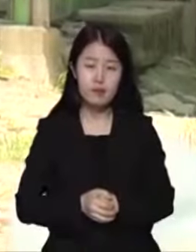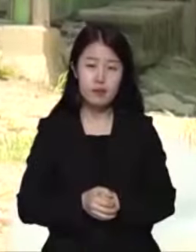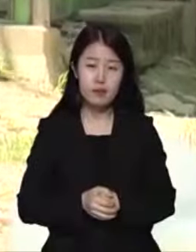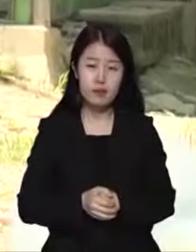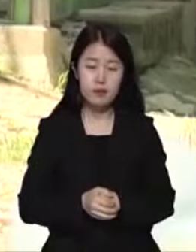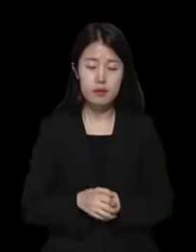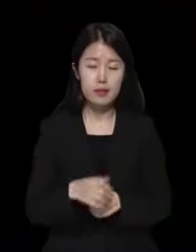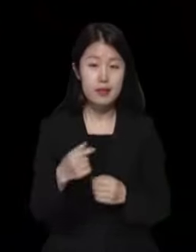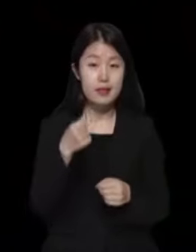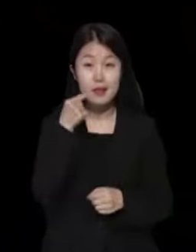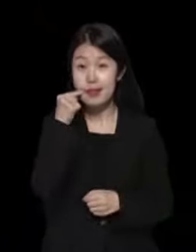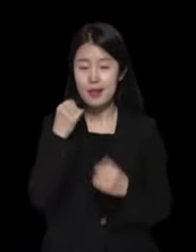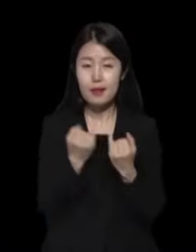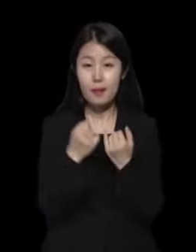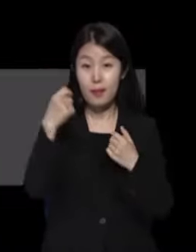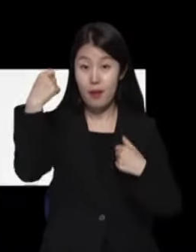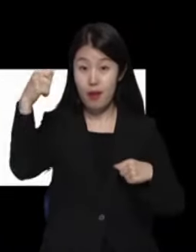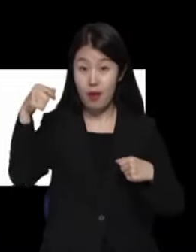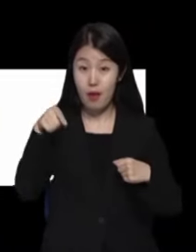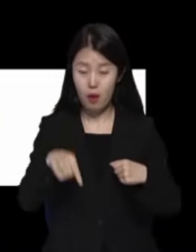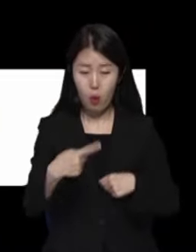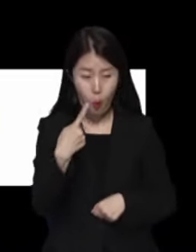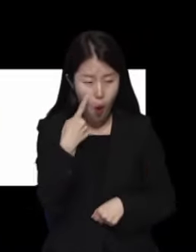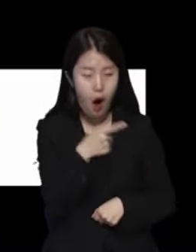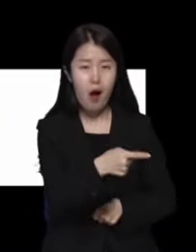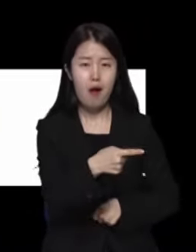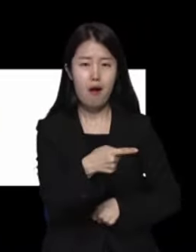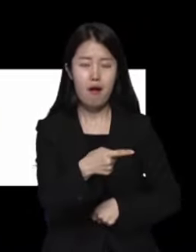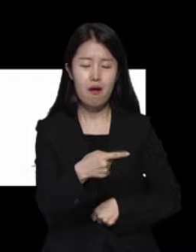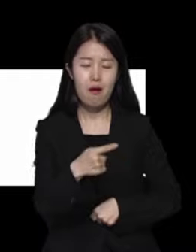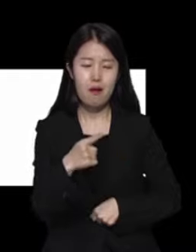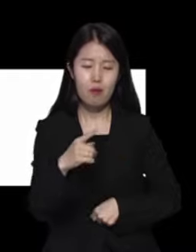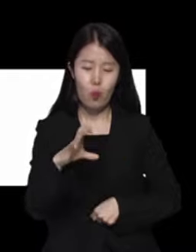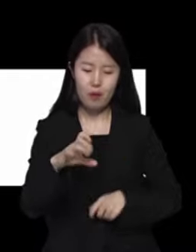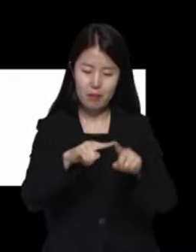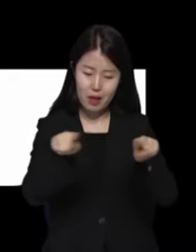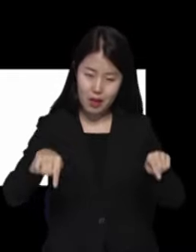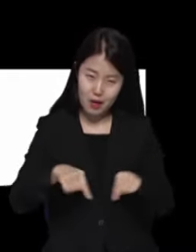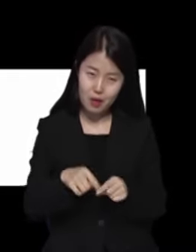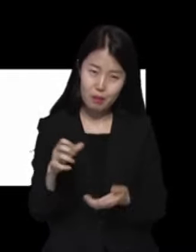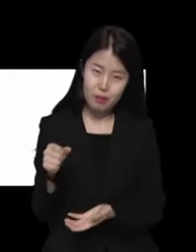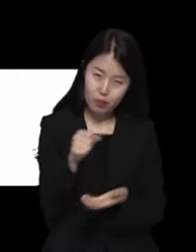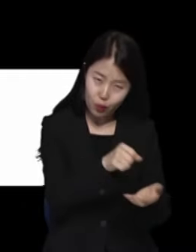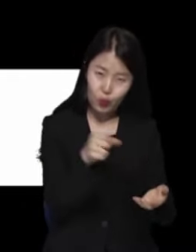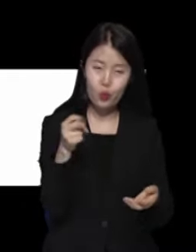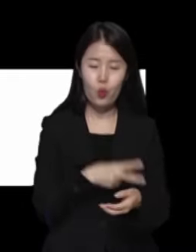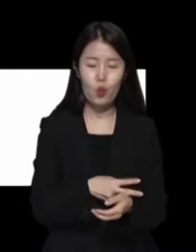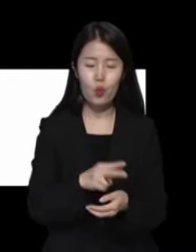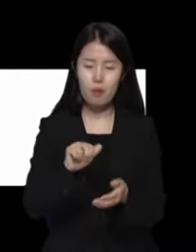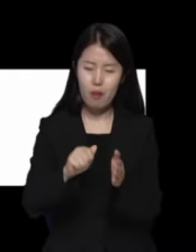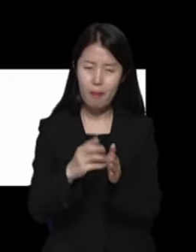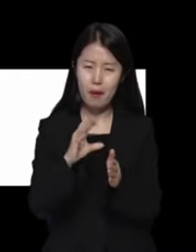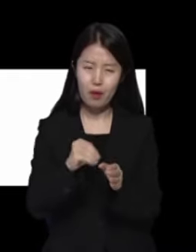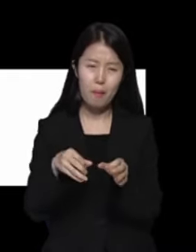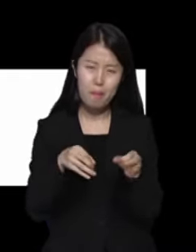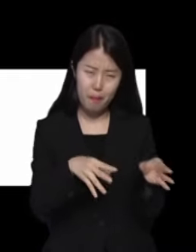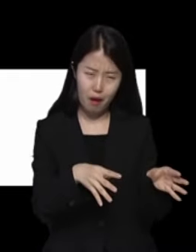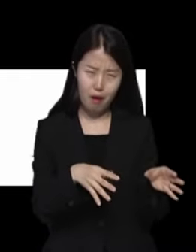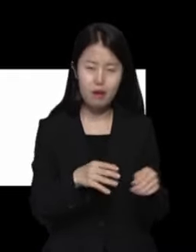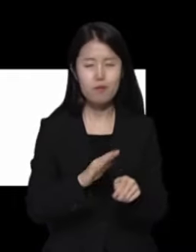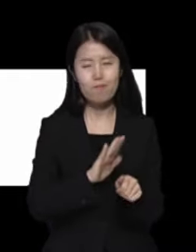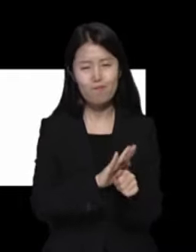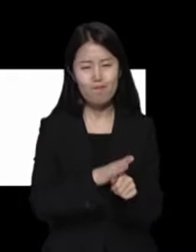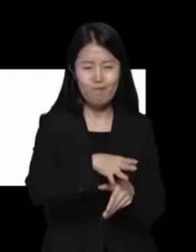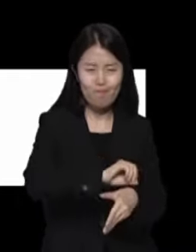특히 한 인기 여배우는 이 영상을 보고 패드 후원에 나섰고 최근에는 현금 수백만 원을 보내는 등 도움의 손길을